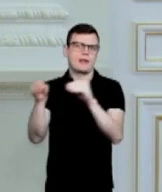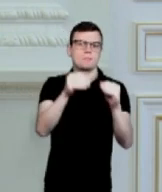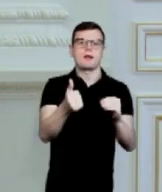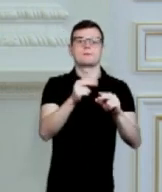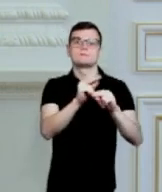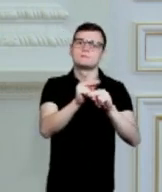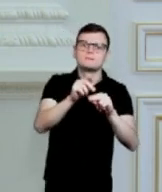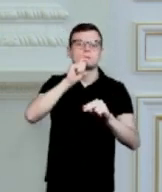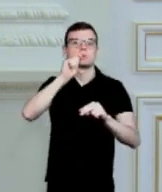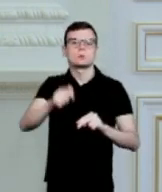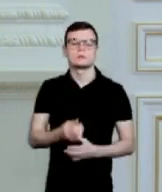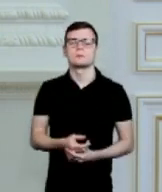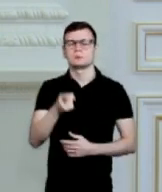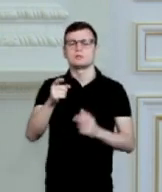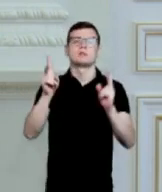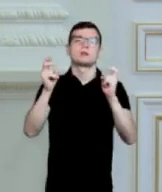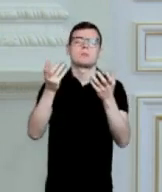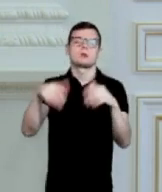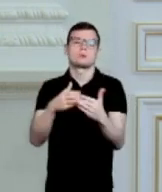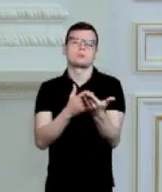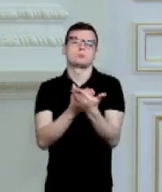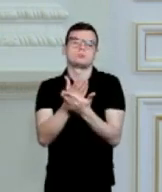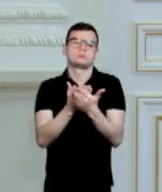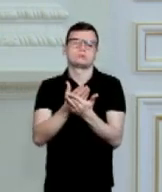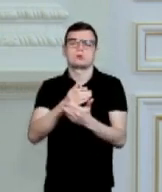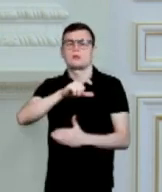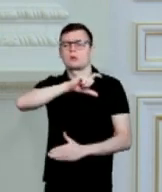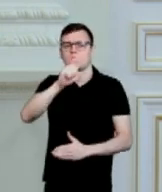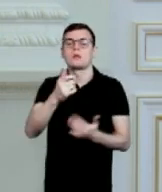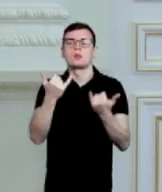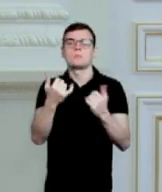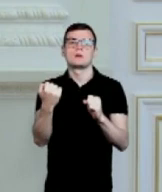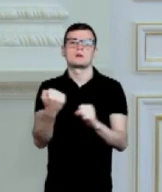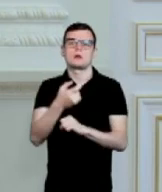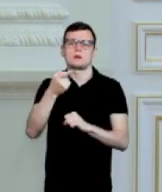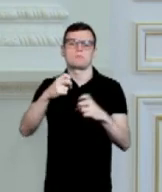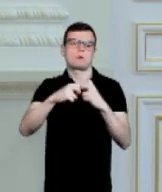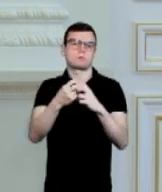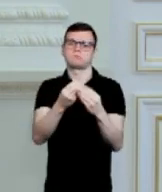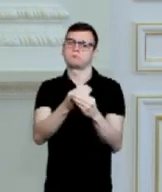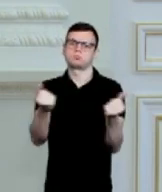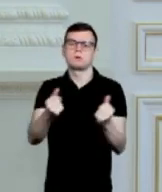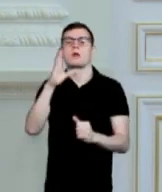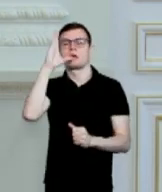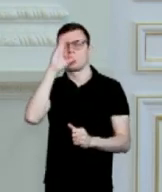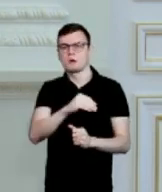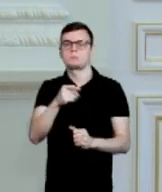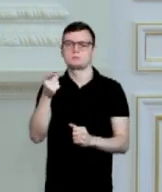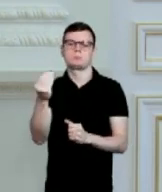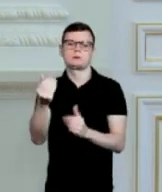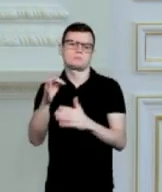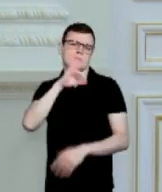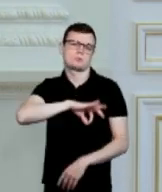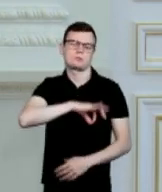klausimas yra mūsų darbotvarkėje jau ilgą laiką, tad metas rasti sprendimą. Taip pat turime